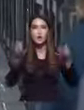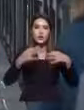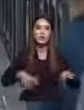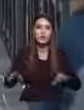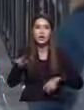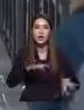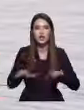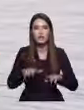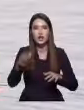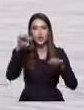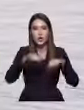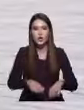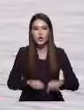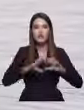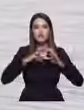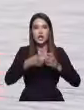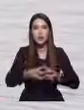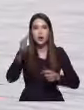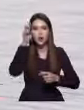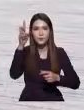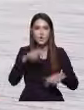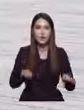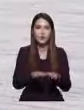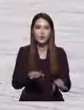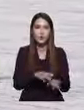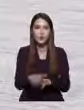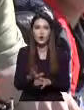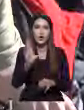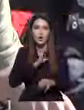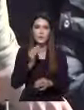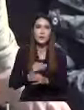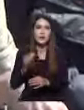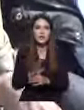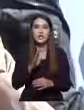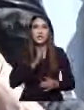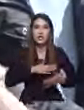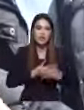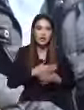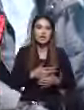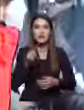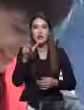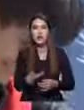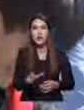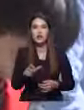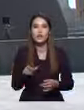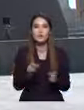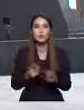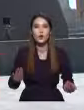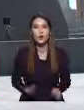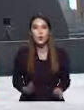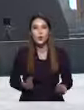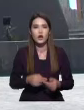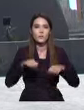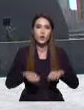зайырлы, құқықтық және әлеуметтік мемлекет ретінде орнықтырды. Оның ең қымбат қазынасы адам және адамның өмірі, құқықтары